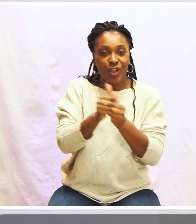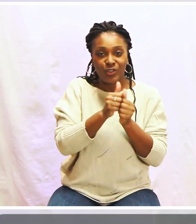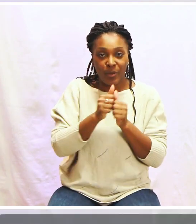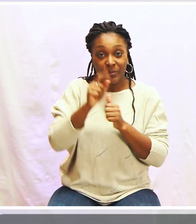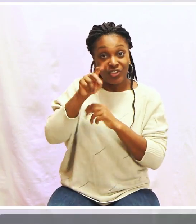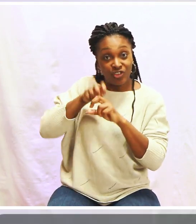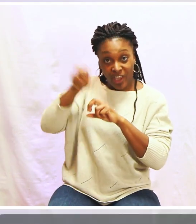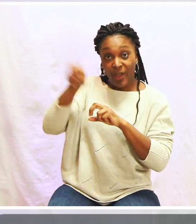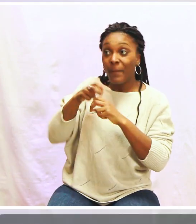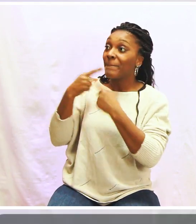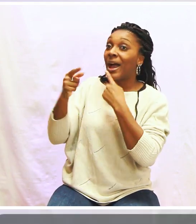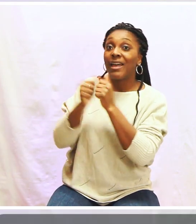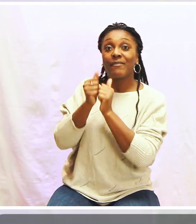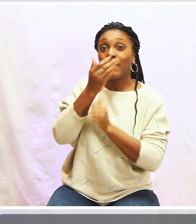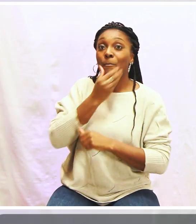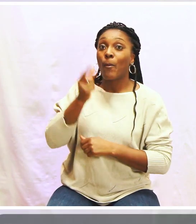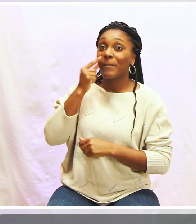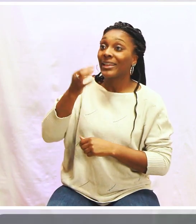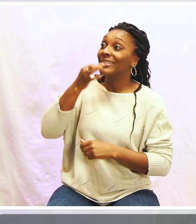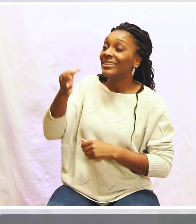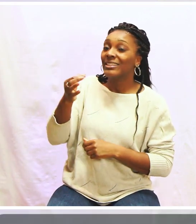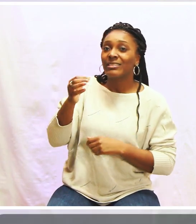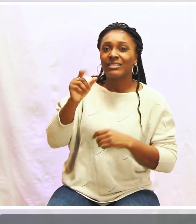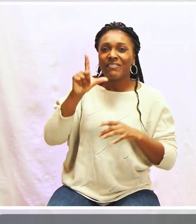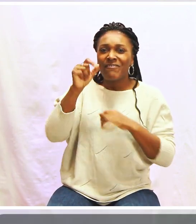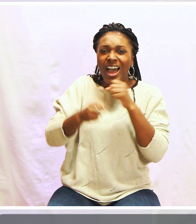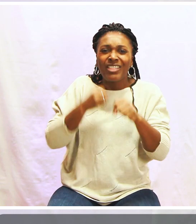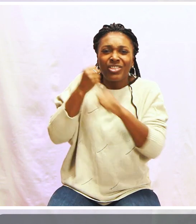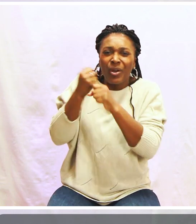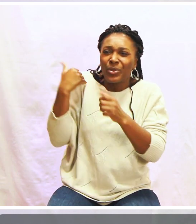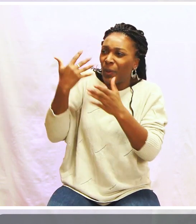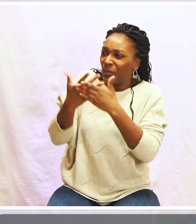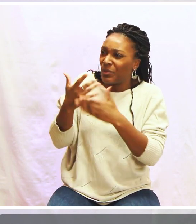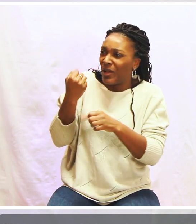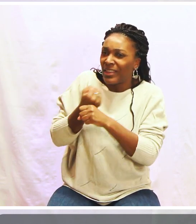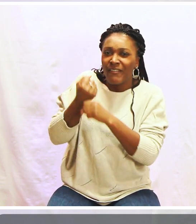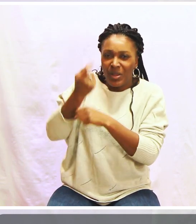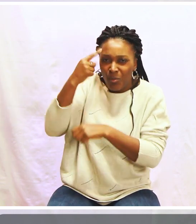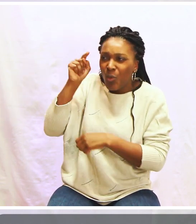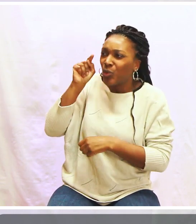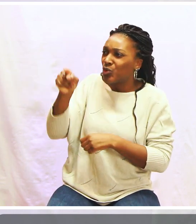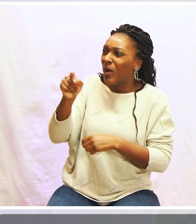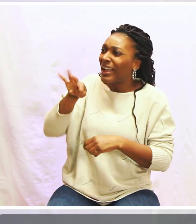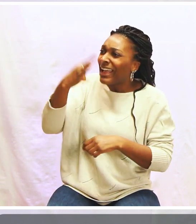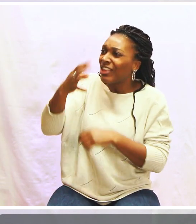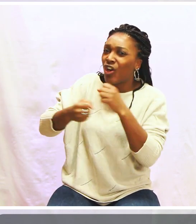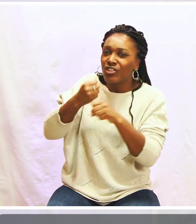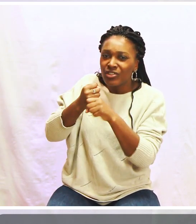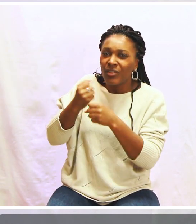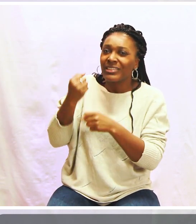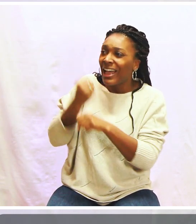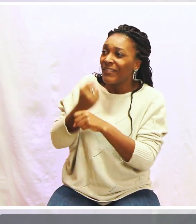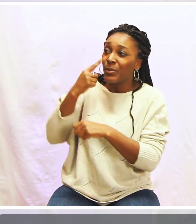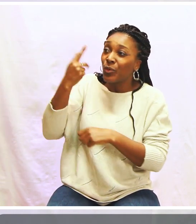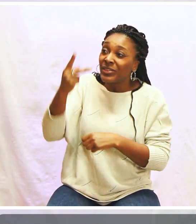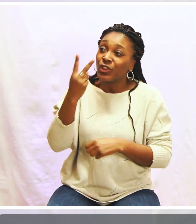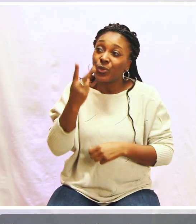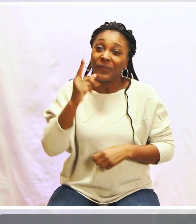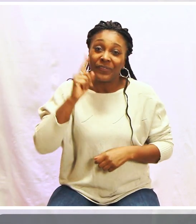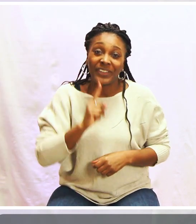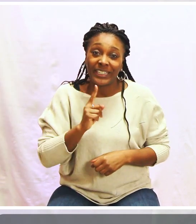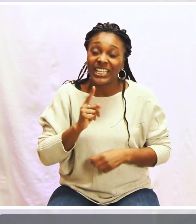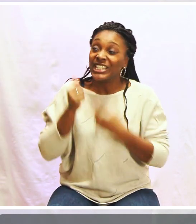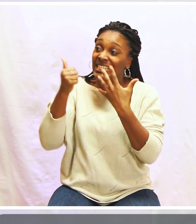lui dire, voilà 20 ans que j'ai passé dans ta maison. Je t'ai servi 14 ans pour tes 2 filles, 6 ans pour ton